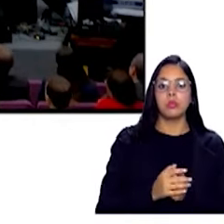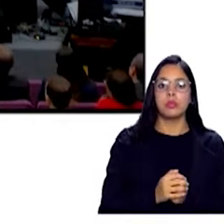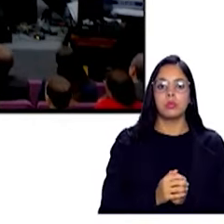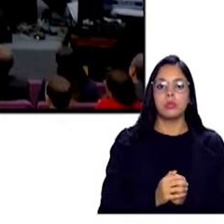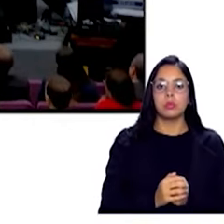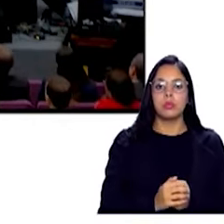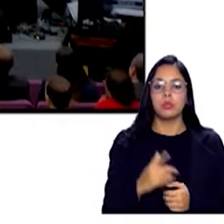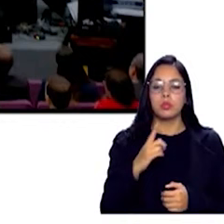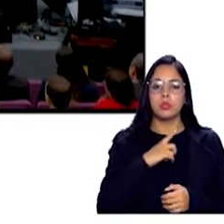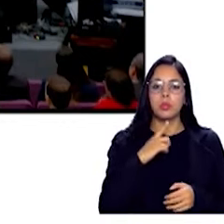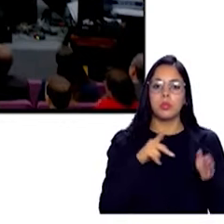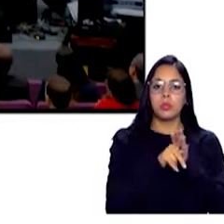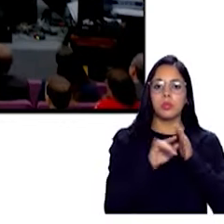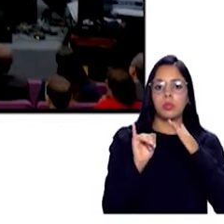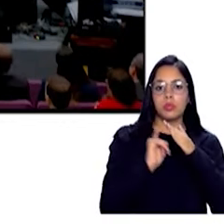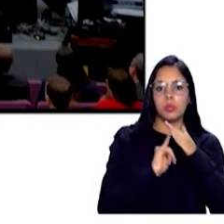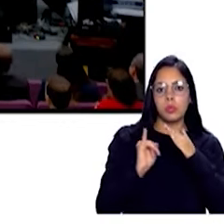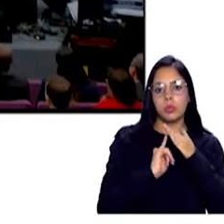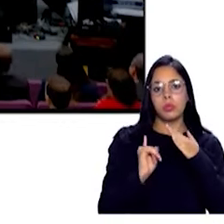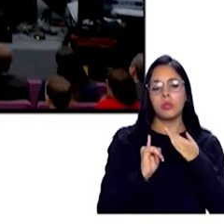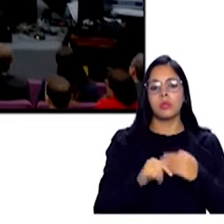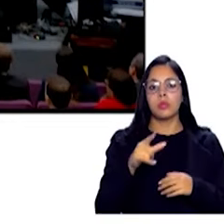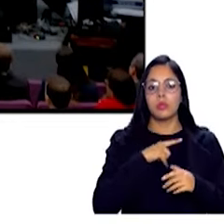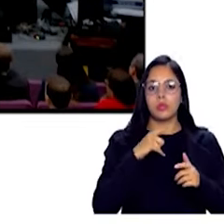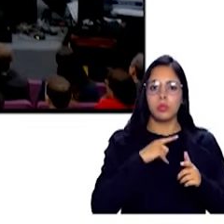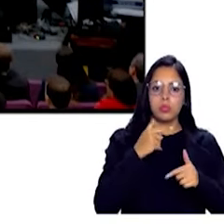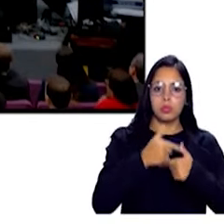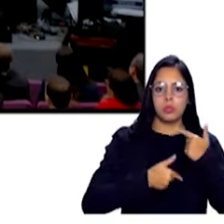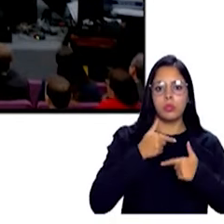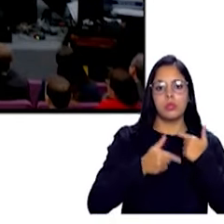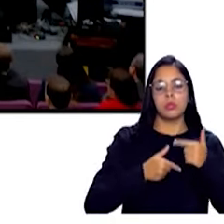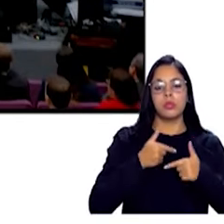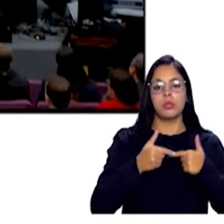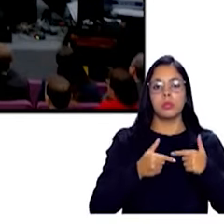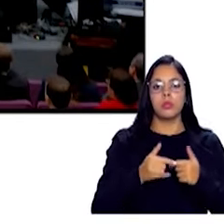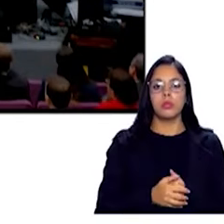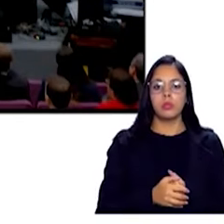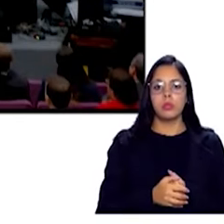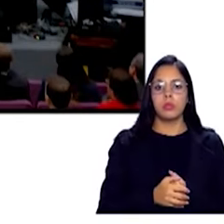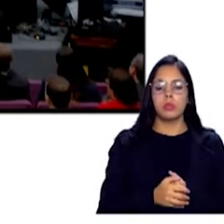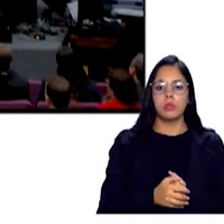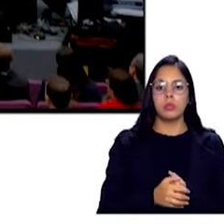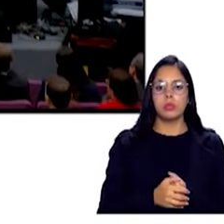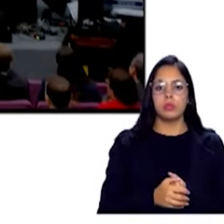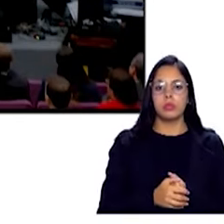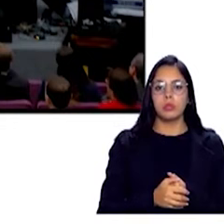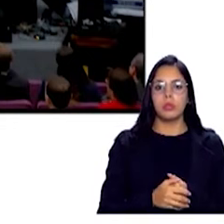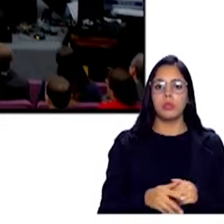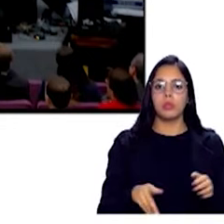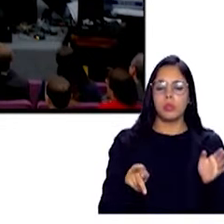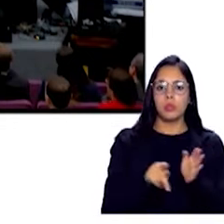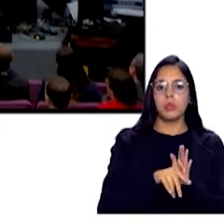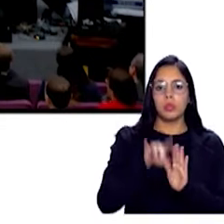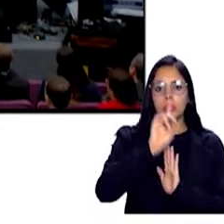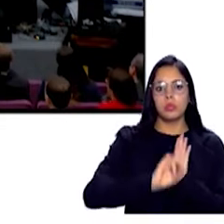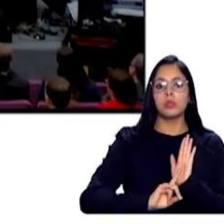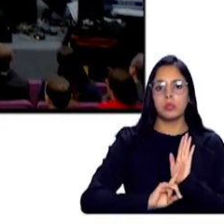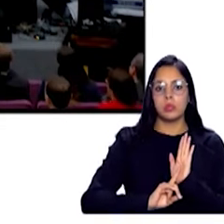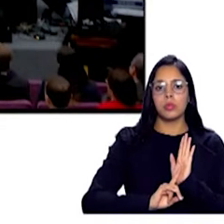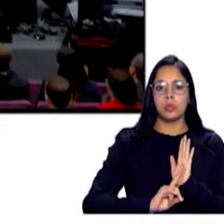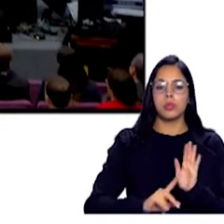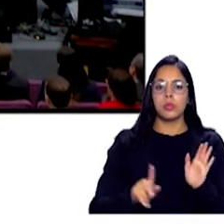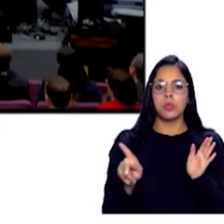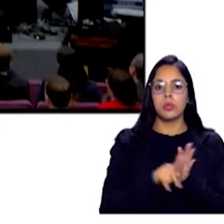lavorare per per abbassare per migliorare Il rendimento del giudizio in cassazione in termini qualitativ e